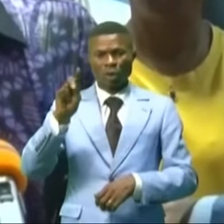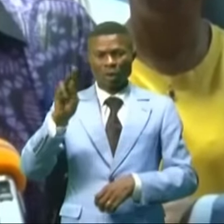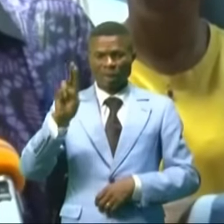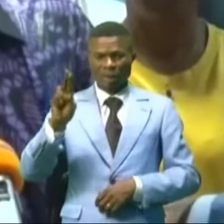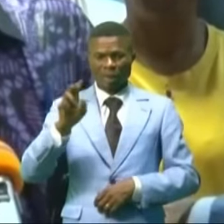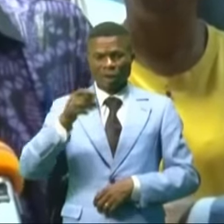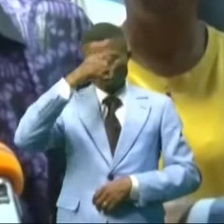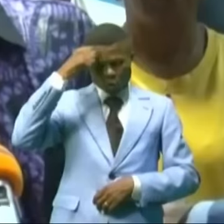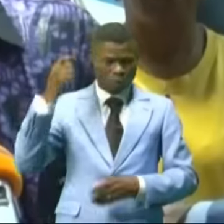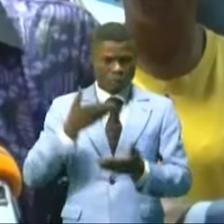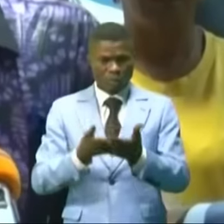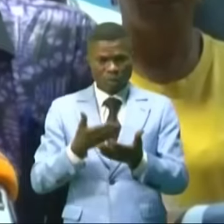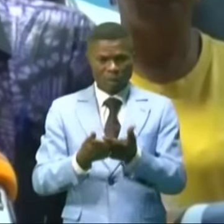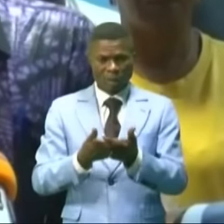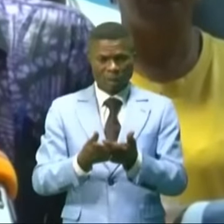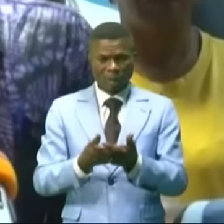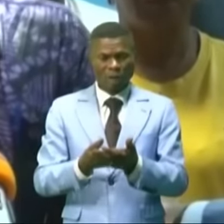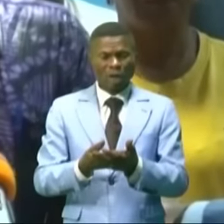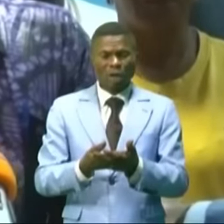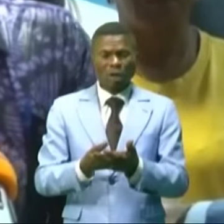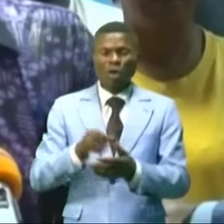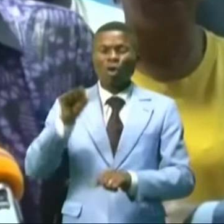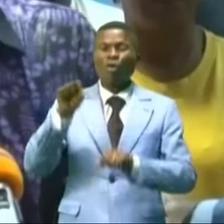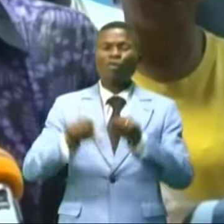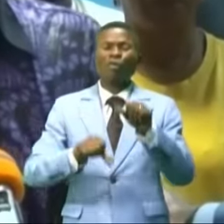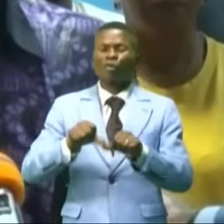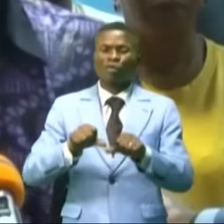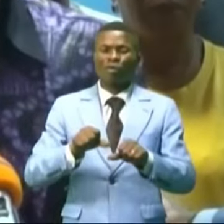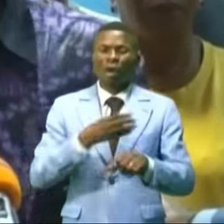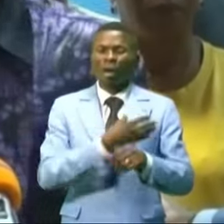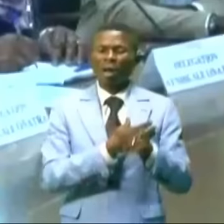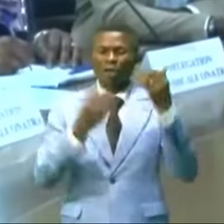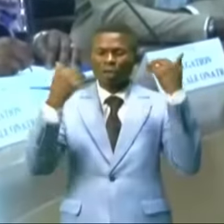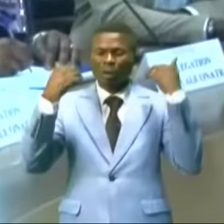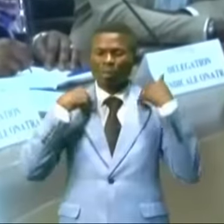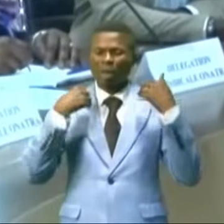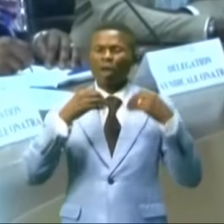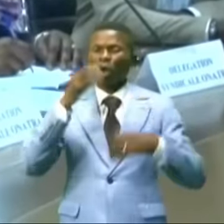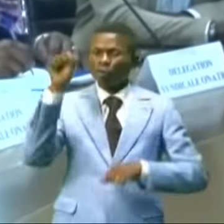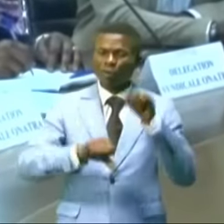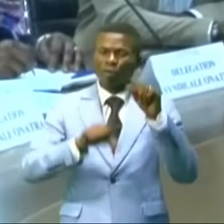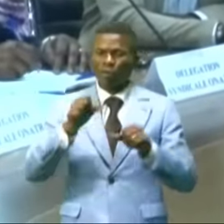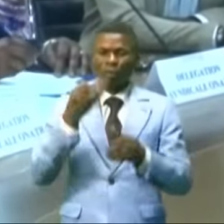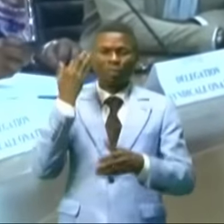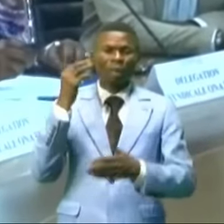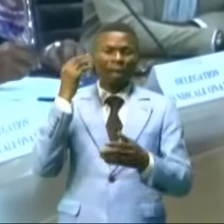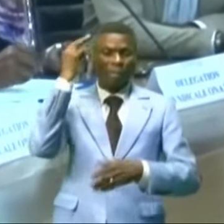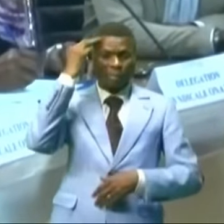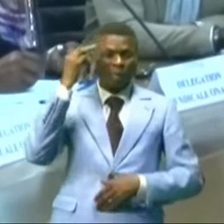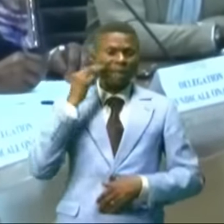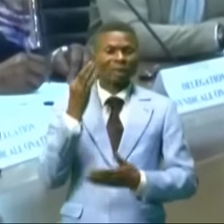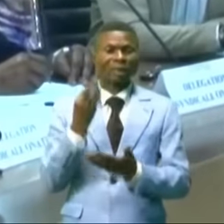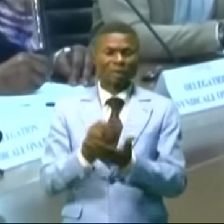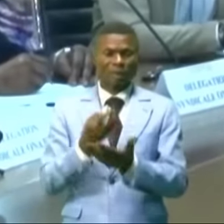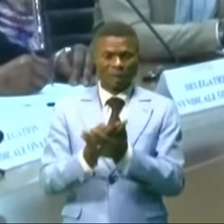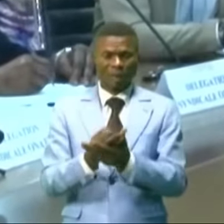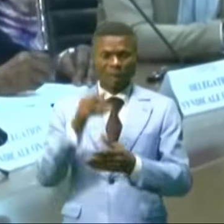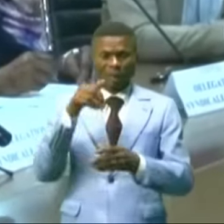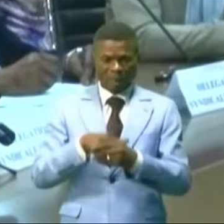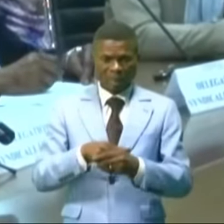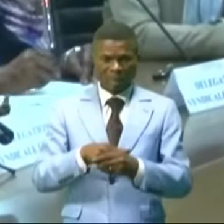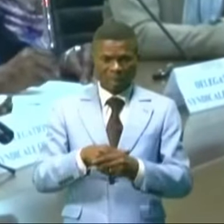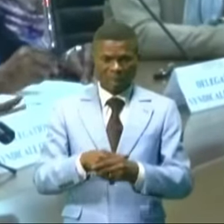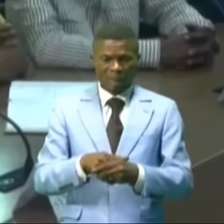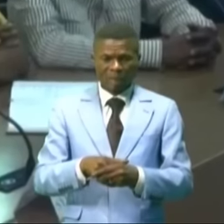crise bloquée injustement malgré les exigences du chef de l'État par le ministre des Finances, à travers notre créance